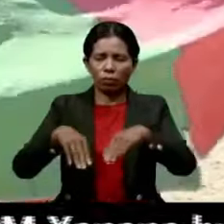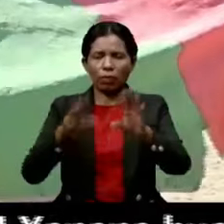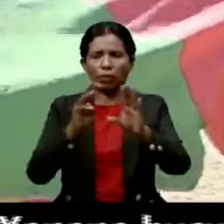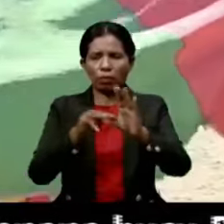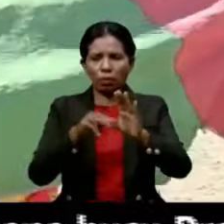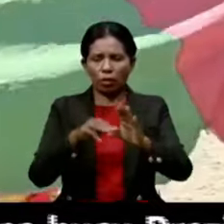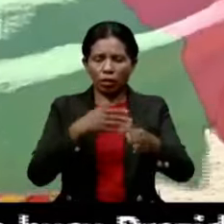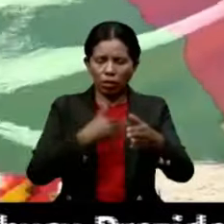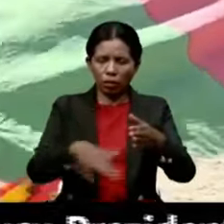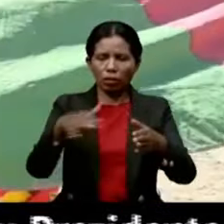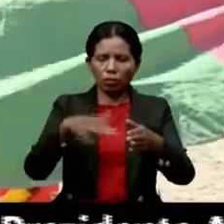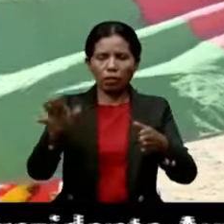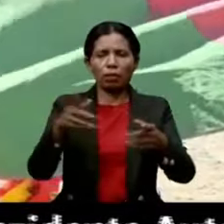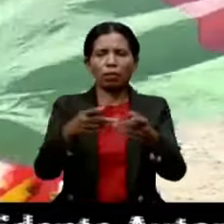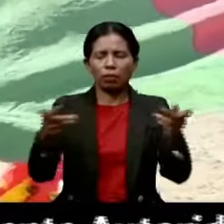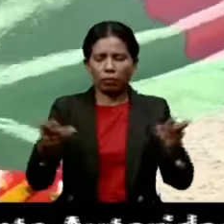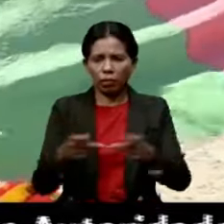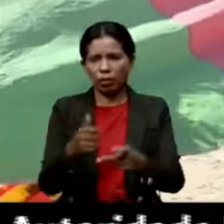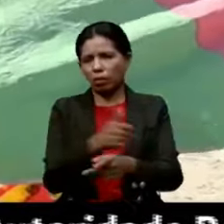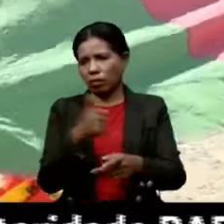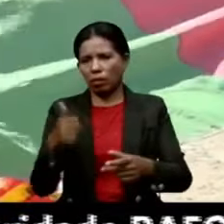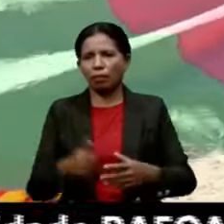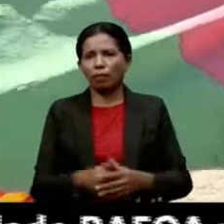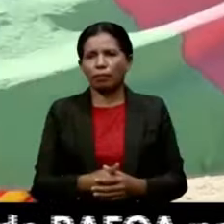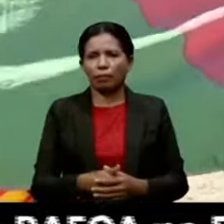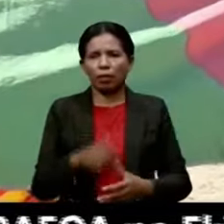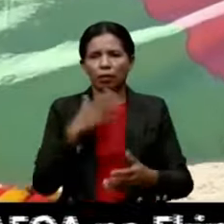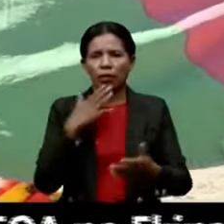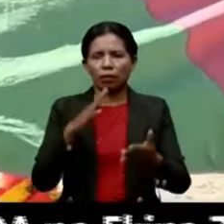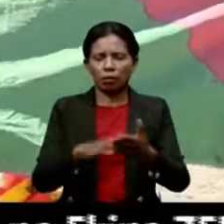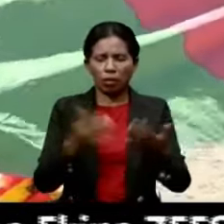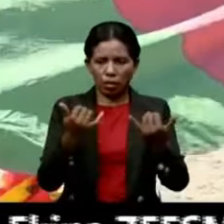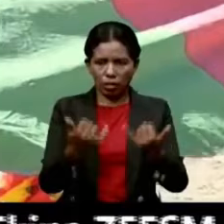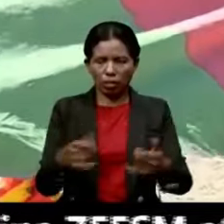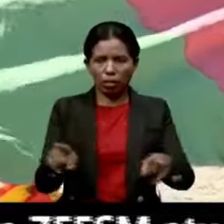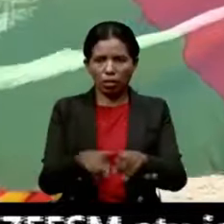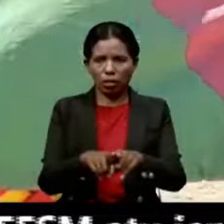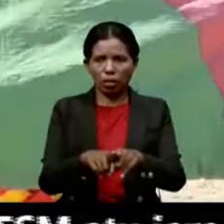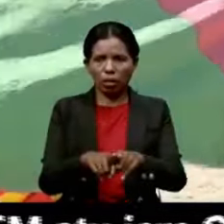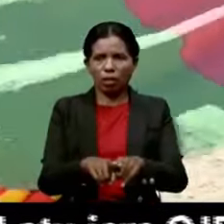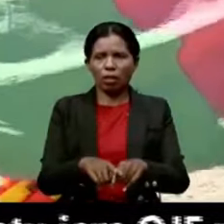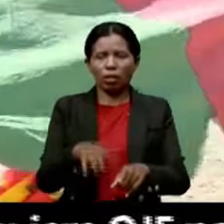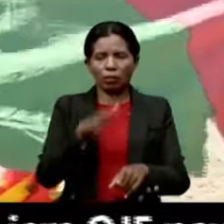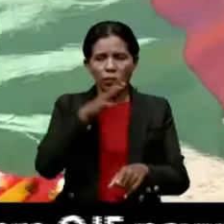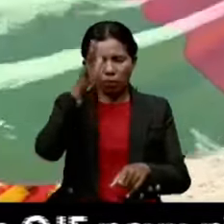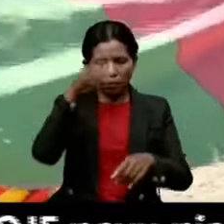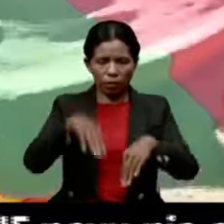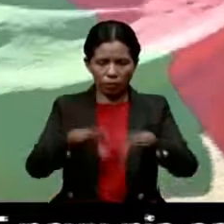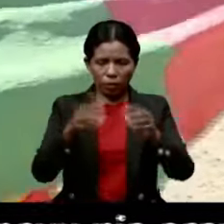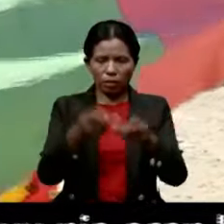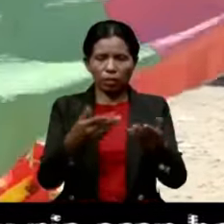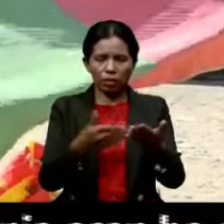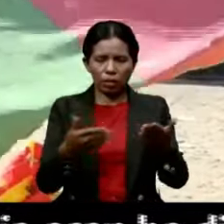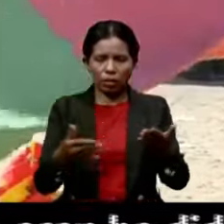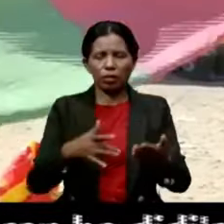depois duni sai pile pali ba patin ne be la di guno ne hanes ada dak aman ama sira pasir pan helene. Sinti